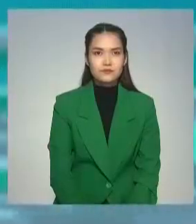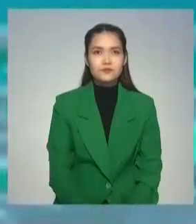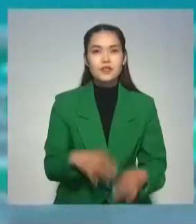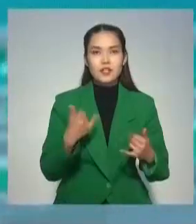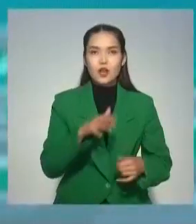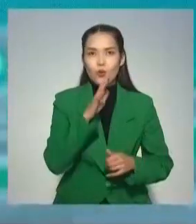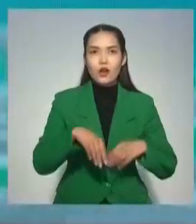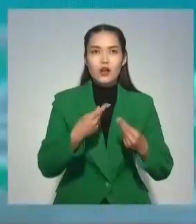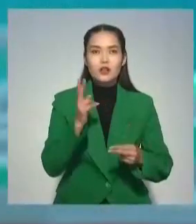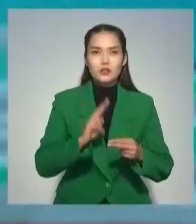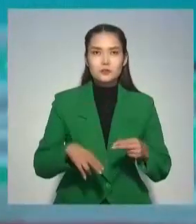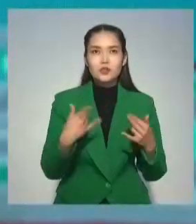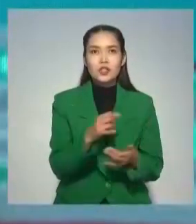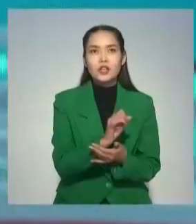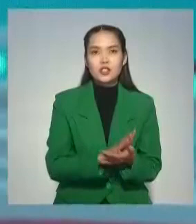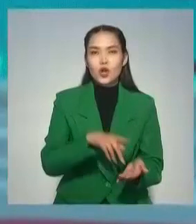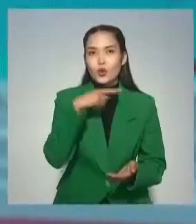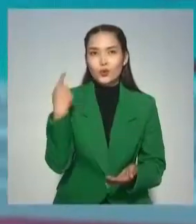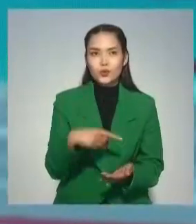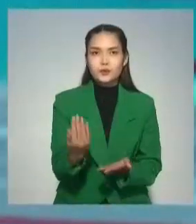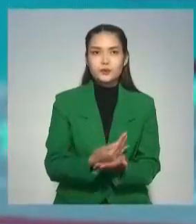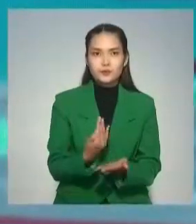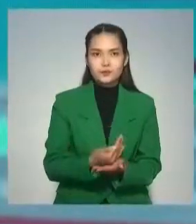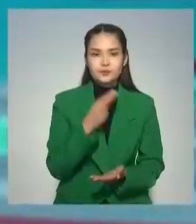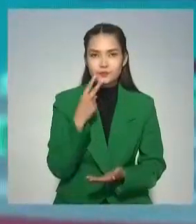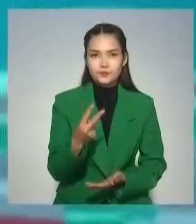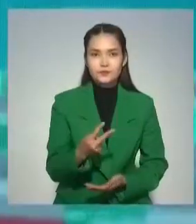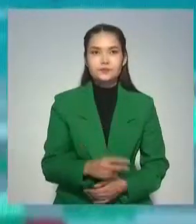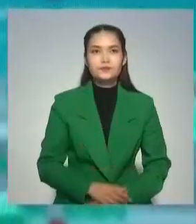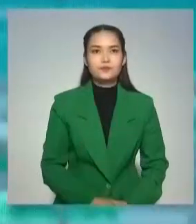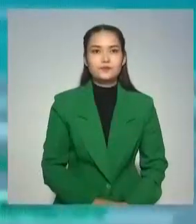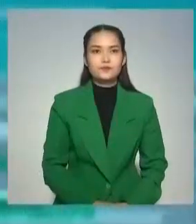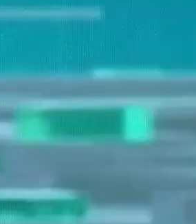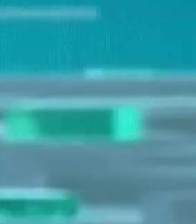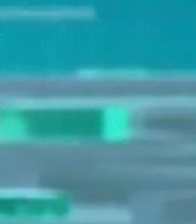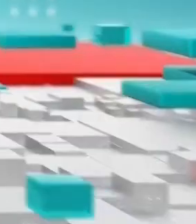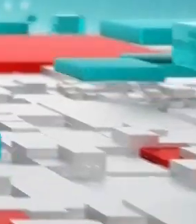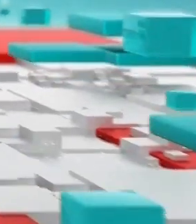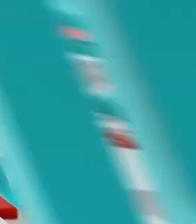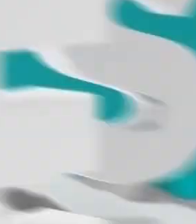Бізге берген уақыт осымен тәмәм. Әрі қарай жаңалықтарымыздың орыс тіліндегі нұсқасын көріңіздер. Аман сау болайық.